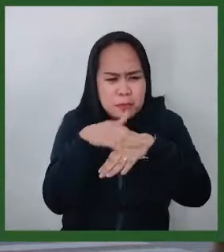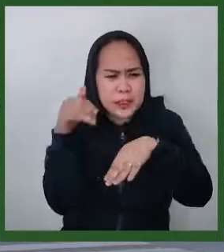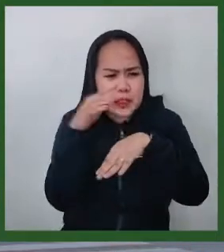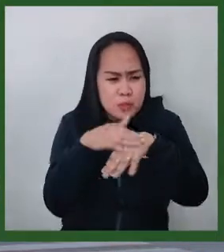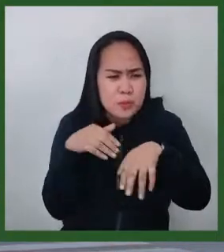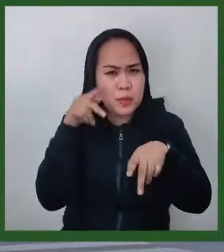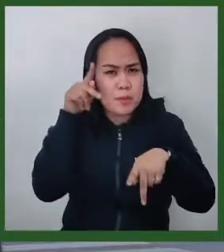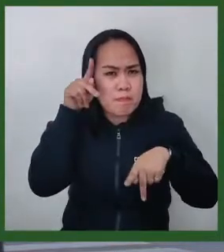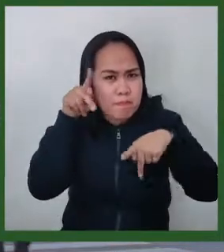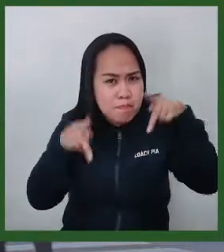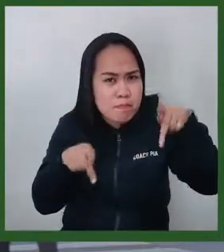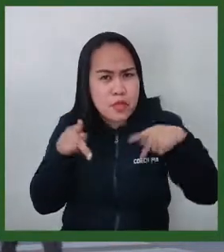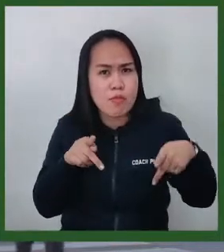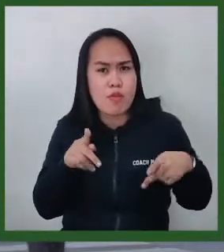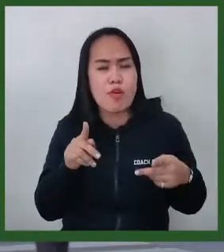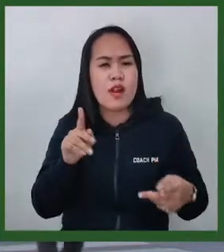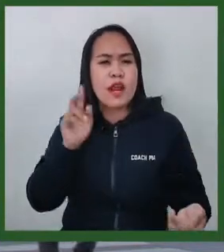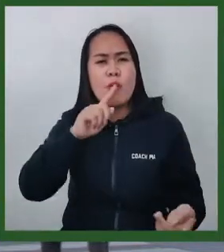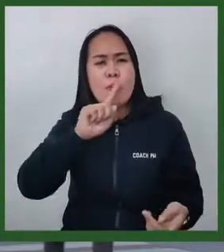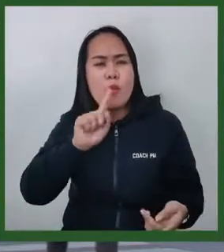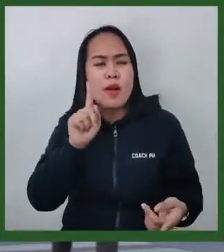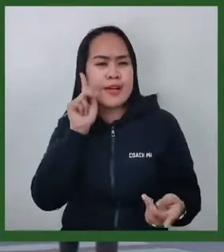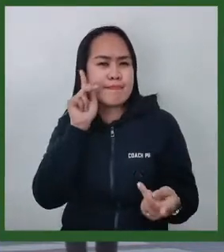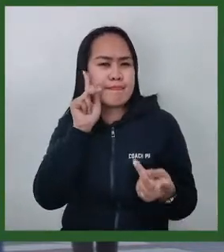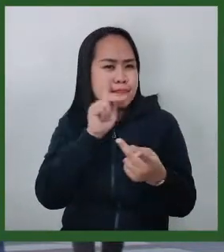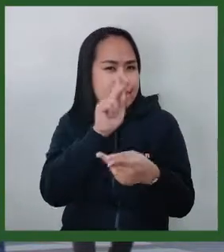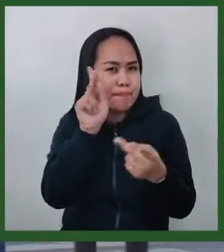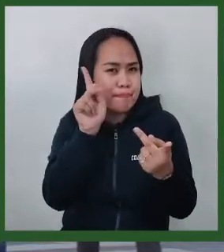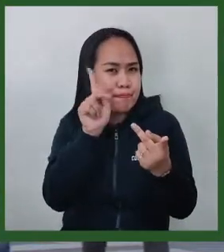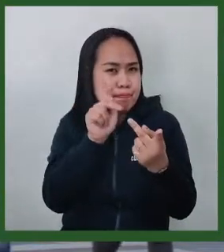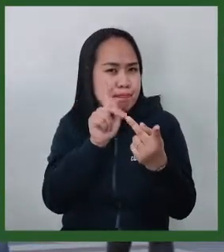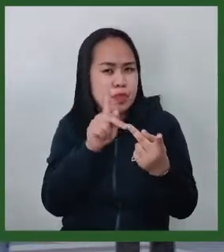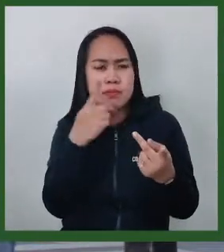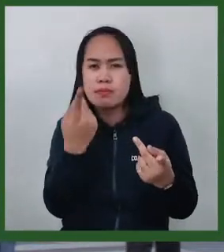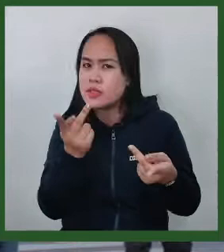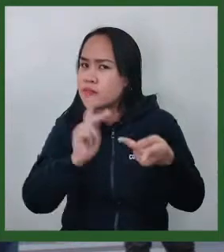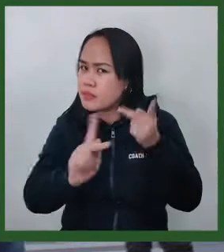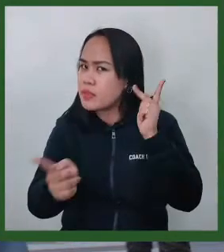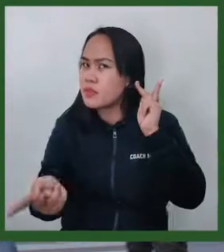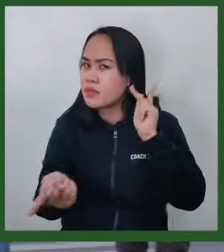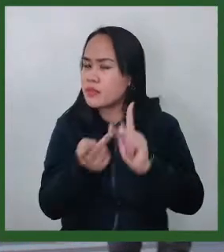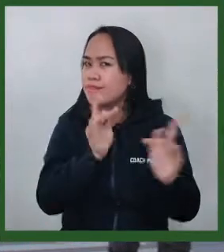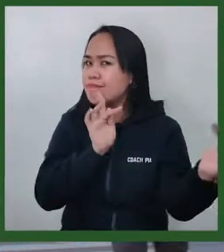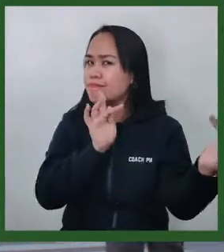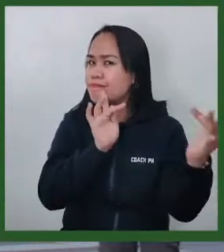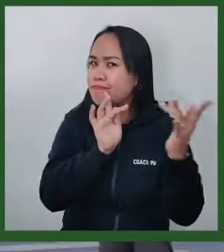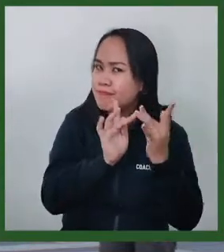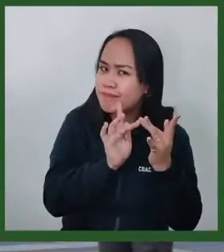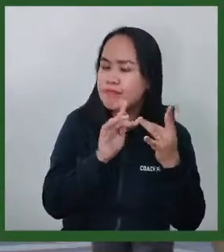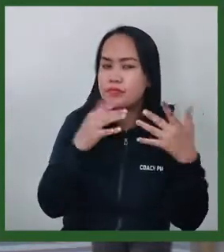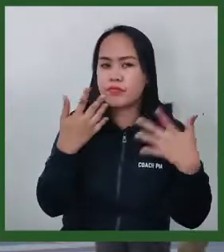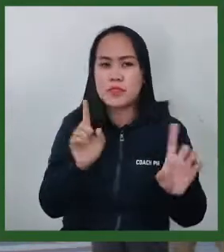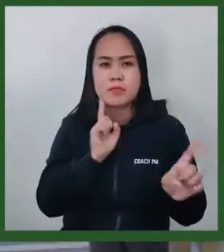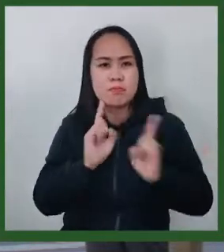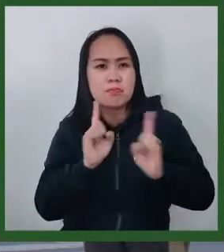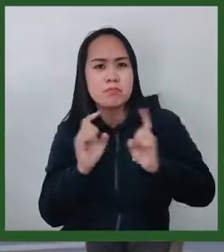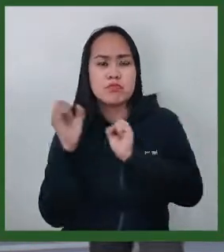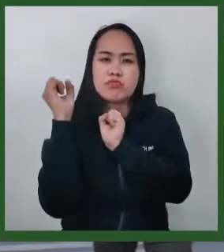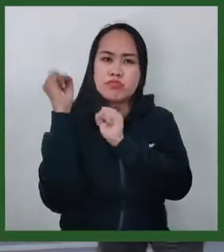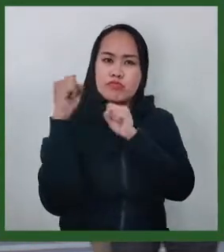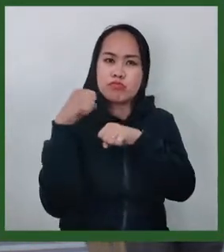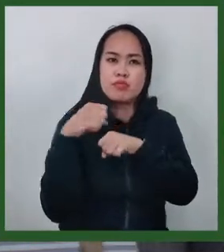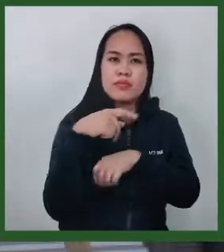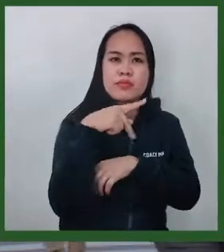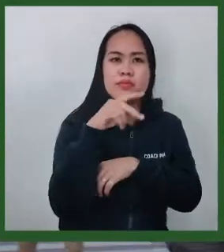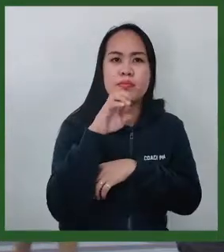mga tamang partner sa private sector. At sa ganon ay ang ating dream o ang ating pangarap na mas maging